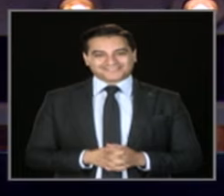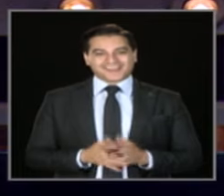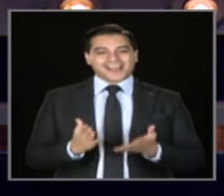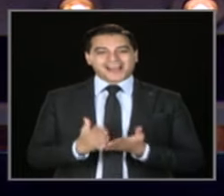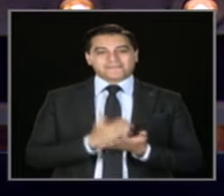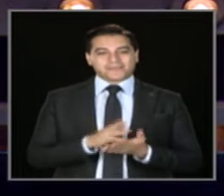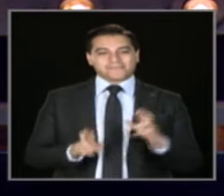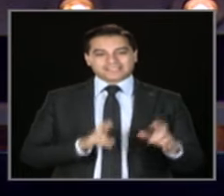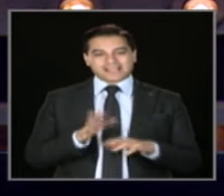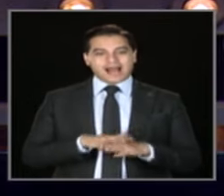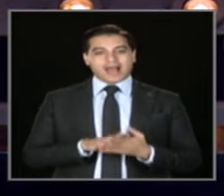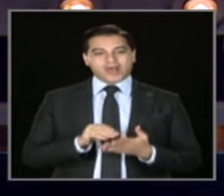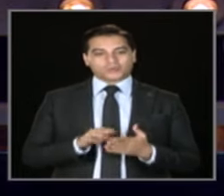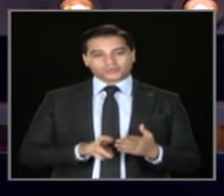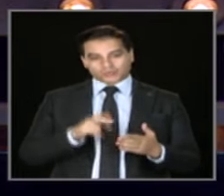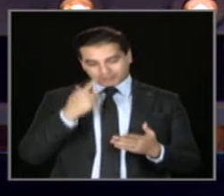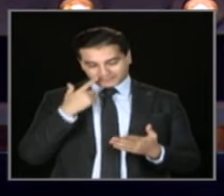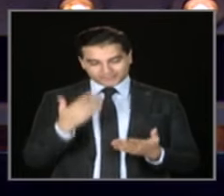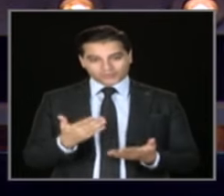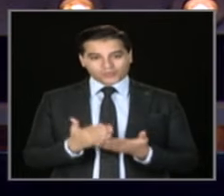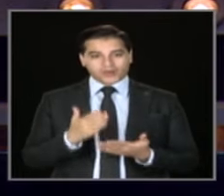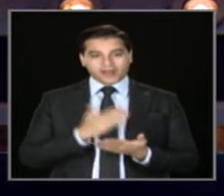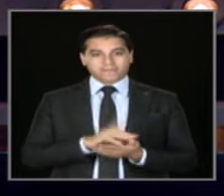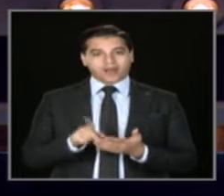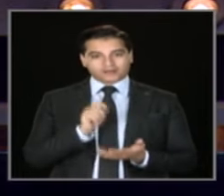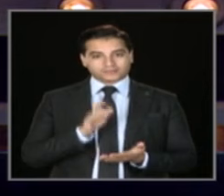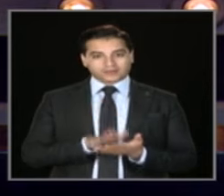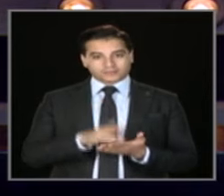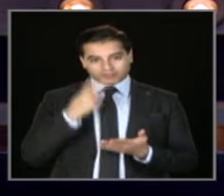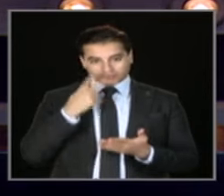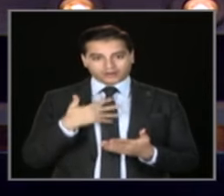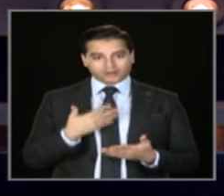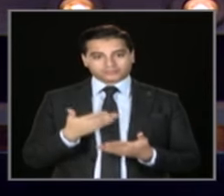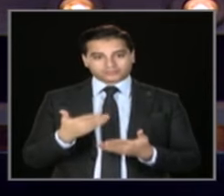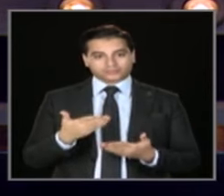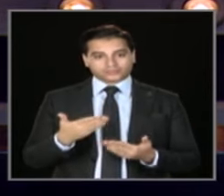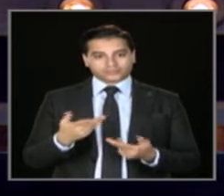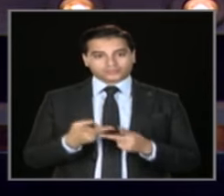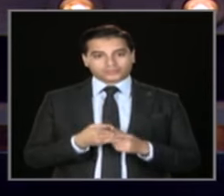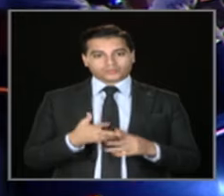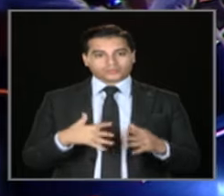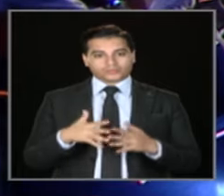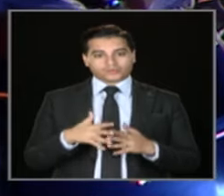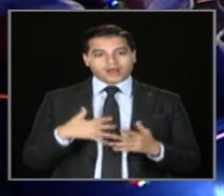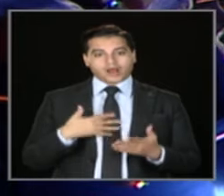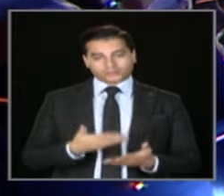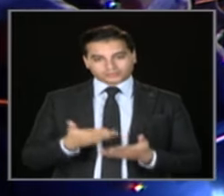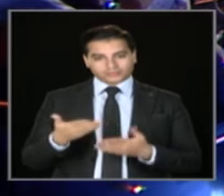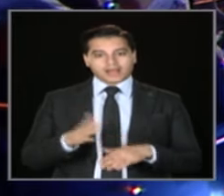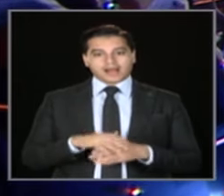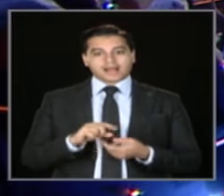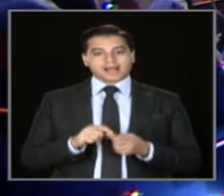قبل ما نسال اول سؤال وقبل عجره الحظ عايز اروح للجمهور عايز اروح